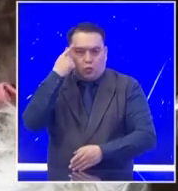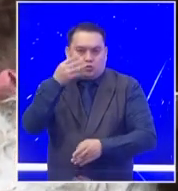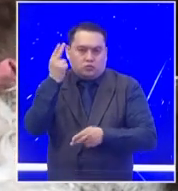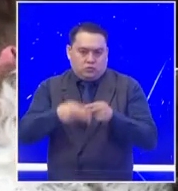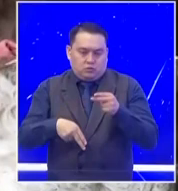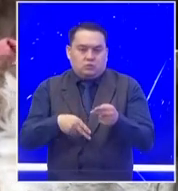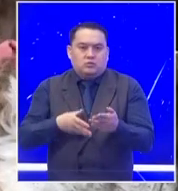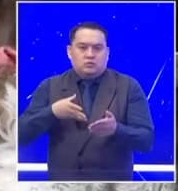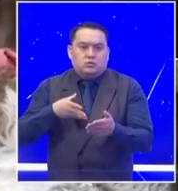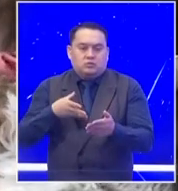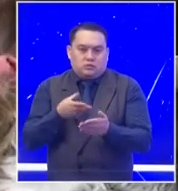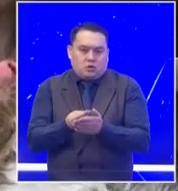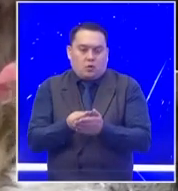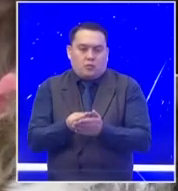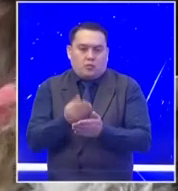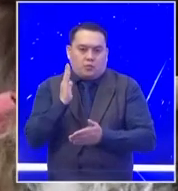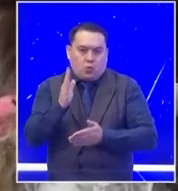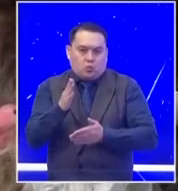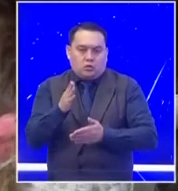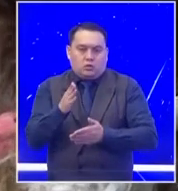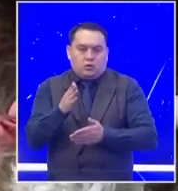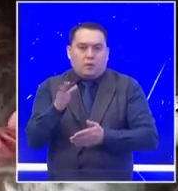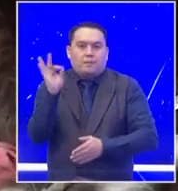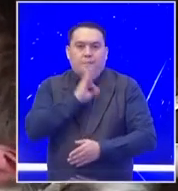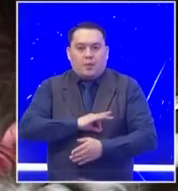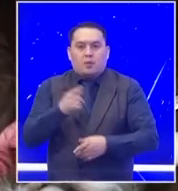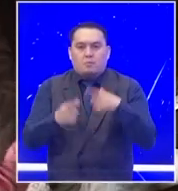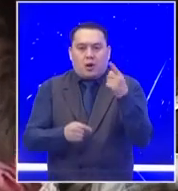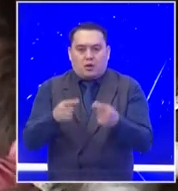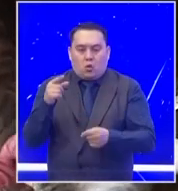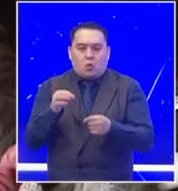вовремя закрою. Она себе молоком